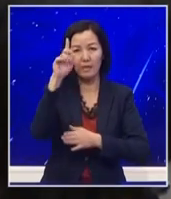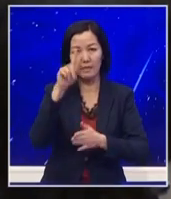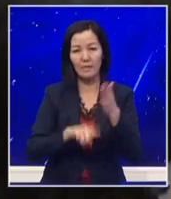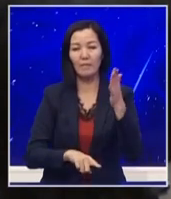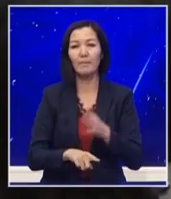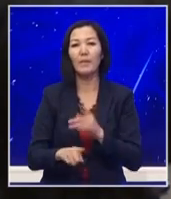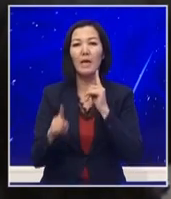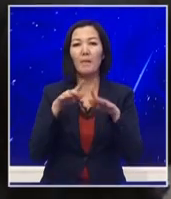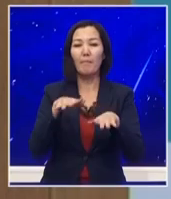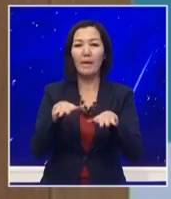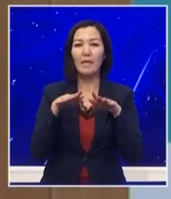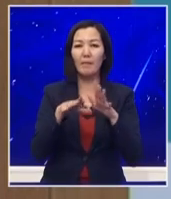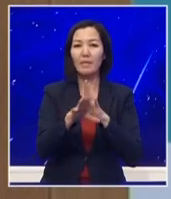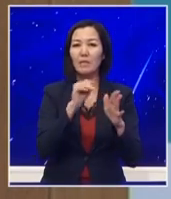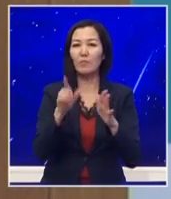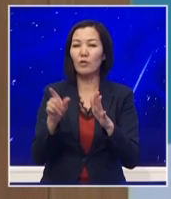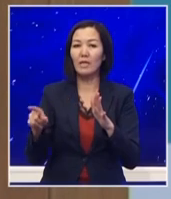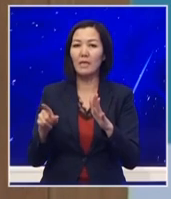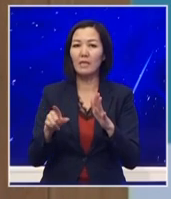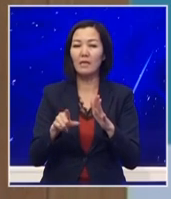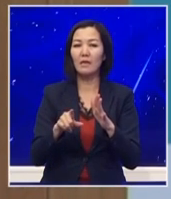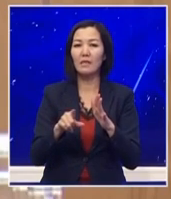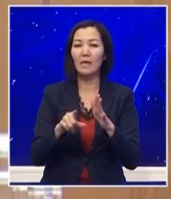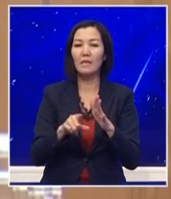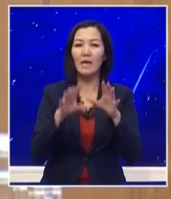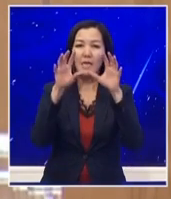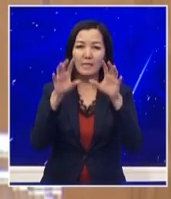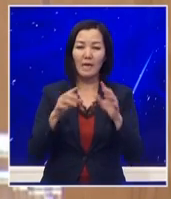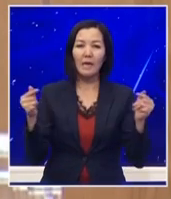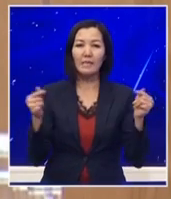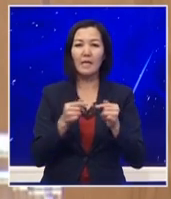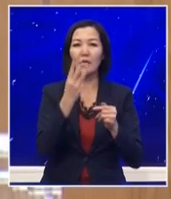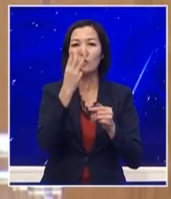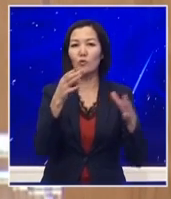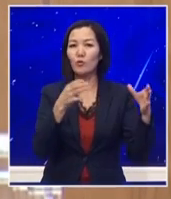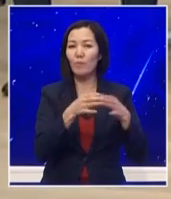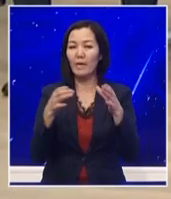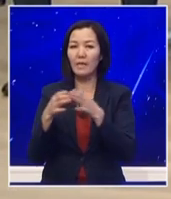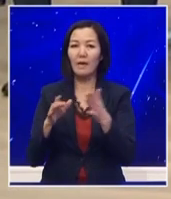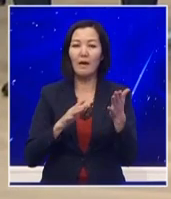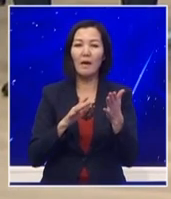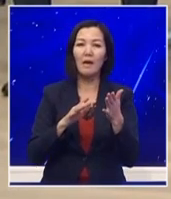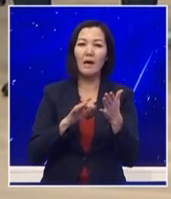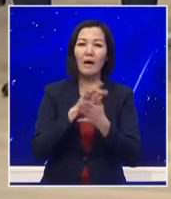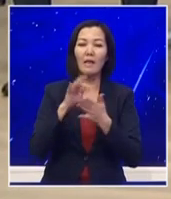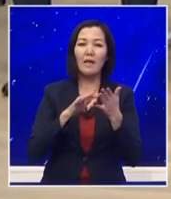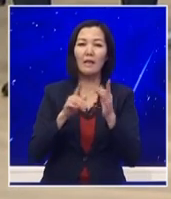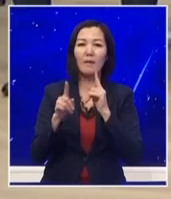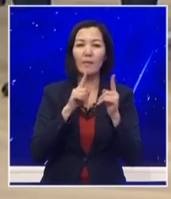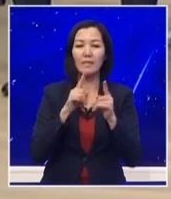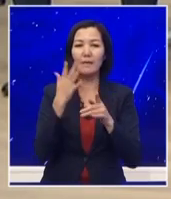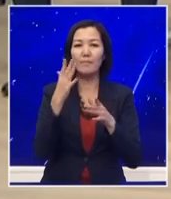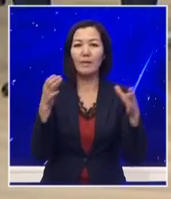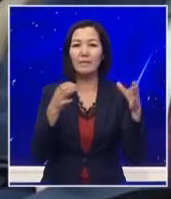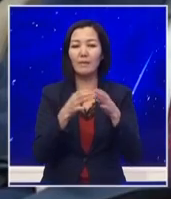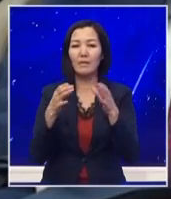Парламент және мәслихат депутаттарын сайлаудан кейін конституцияға сәйкес мәжіліске 3 партия, ал қалалық мәслихаттарға 5 саяси партия